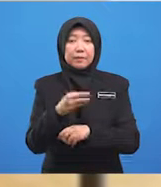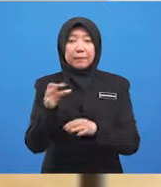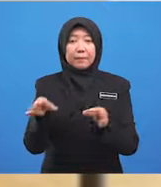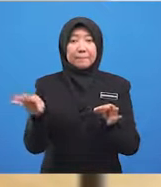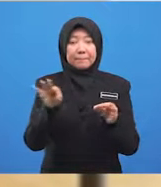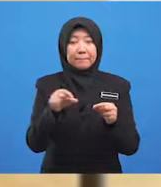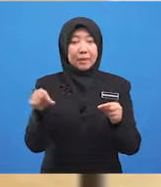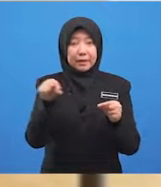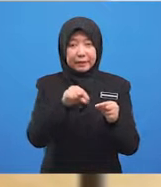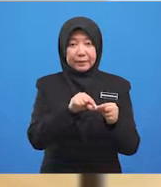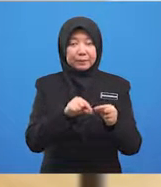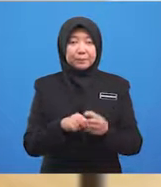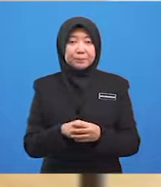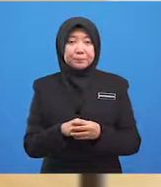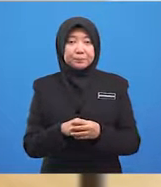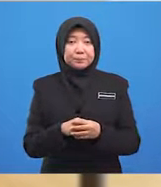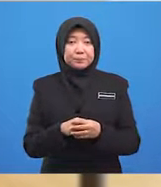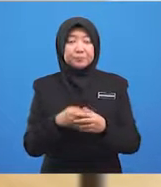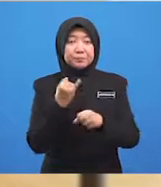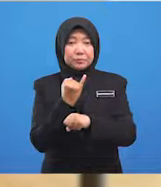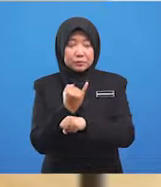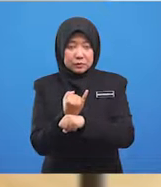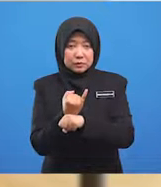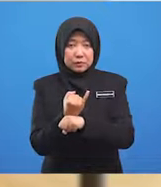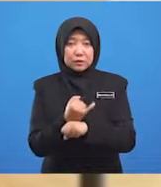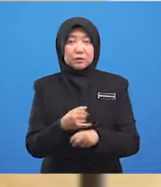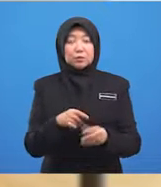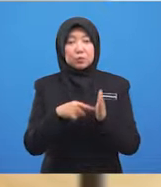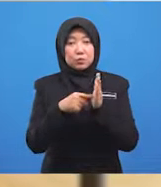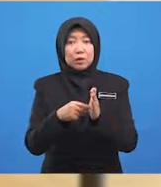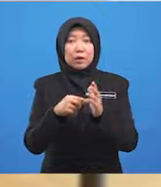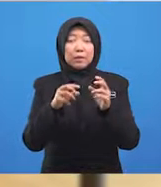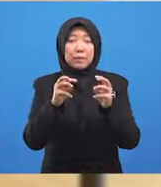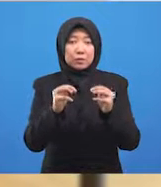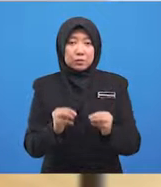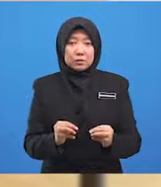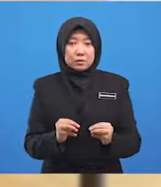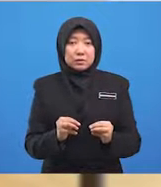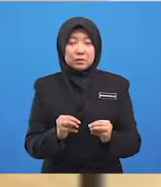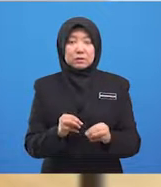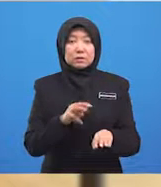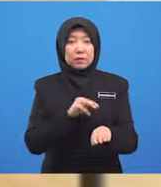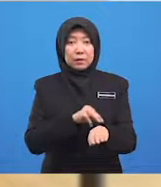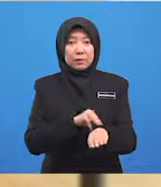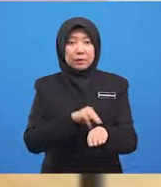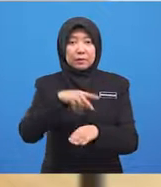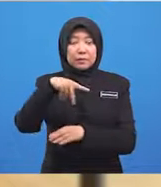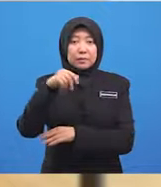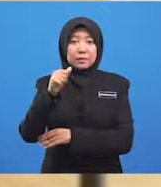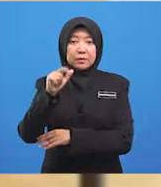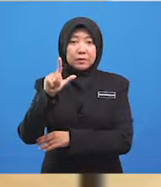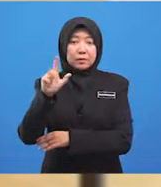penemuan tembikar telah menunjukkan bahwa manusia pada zaman peneliti Indonesia telah melakukan